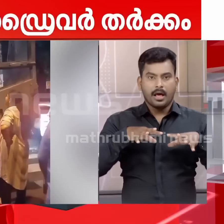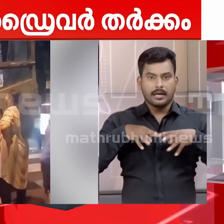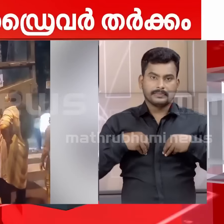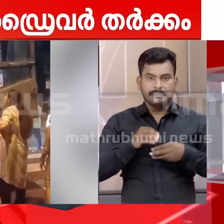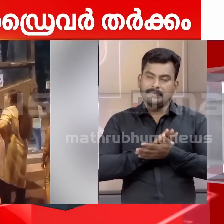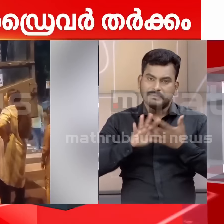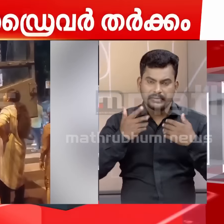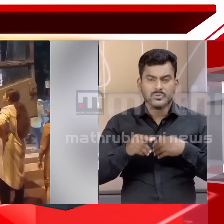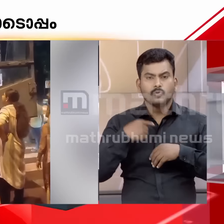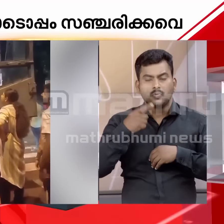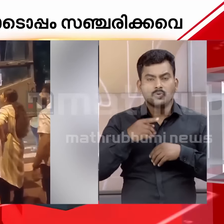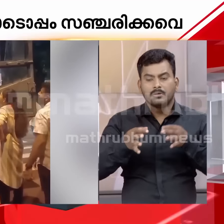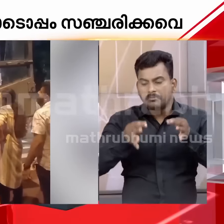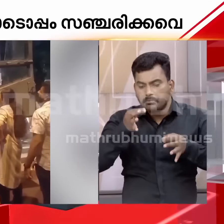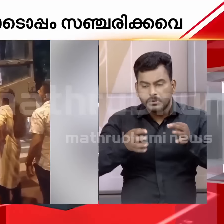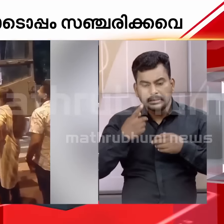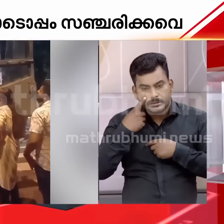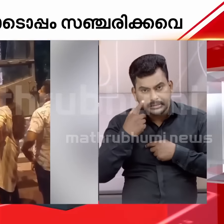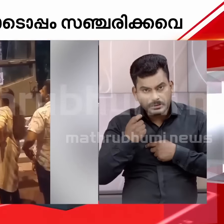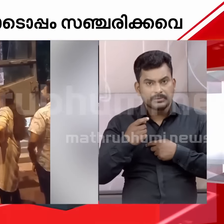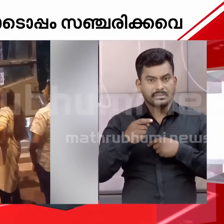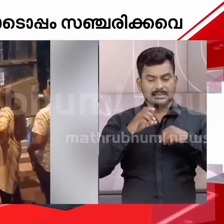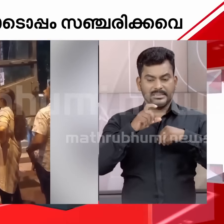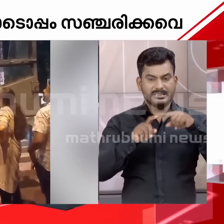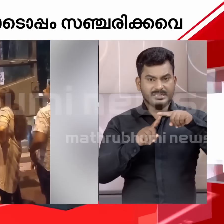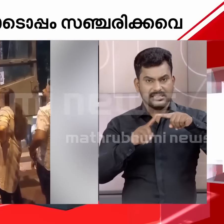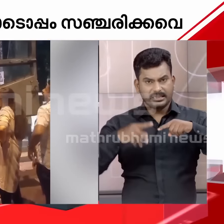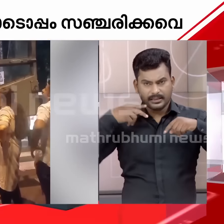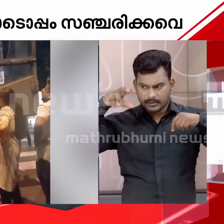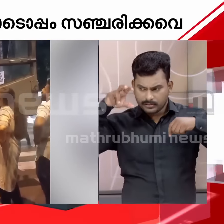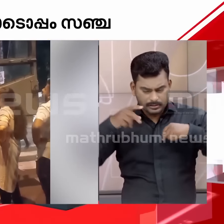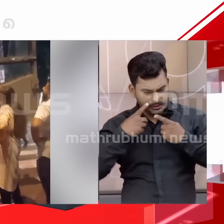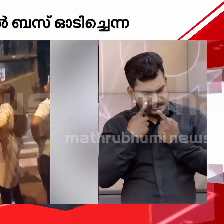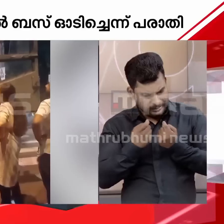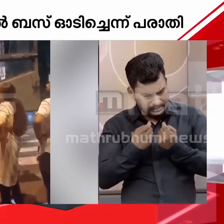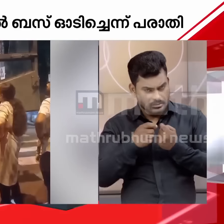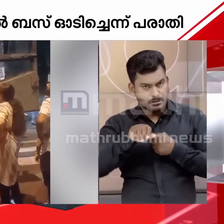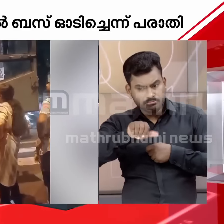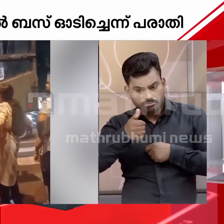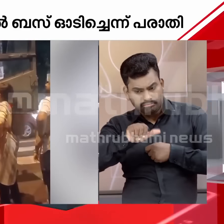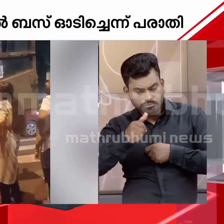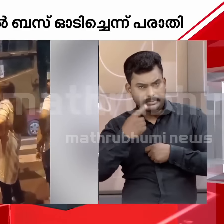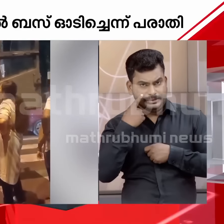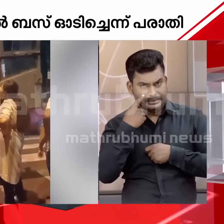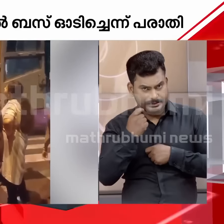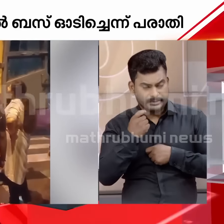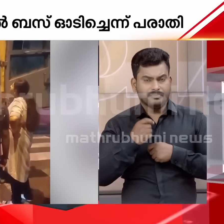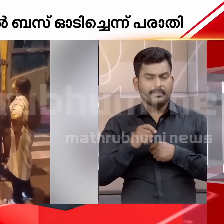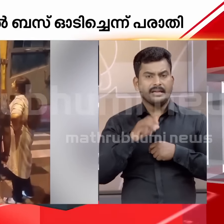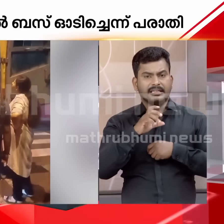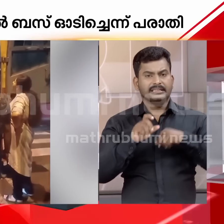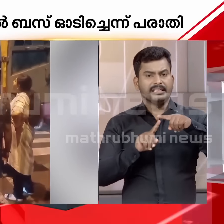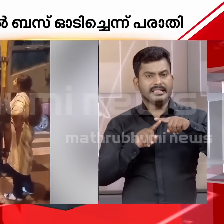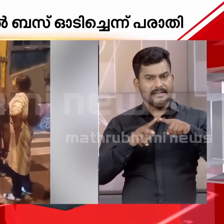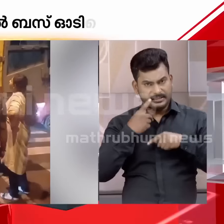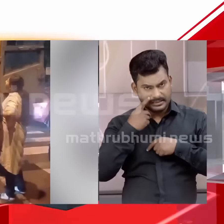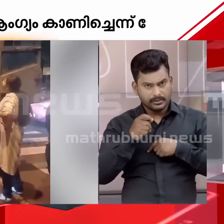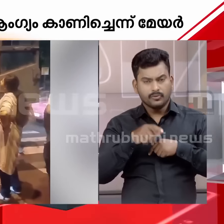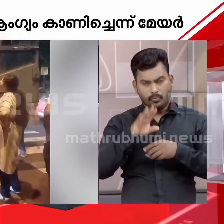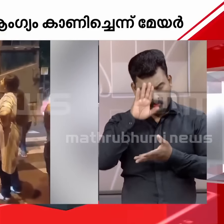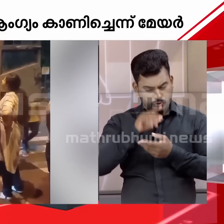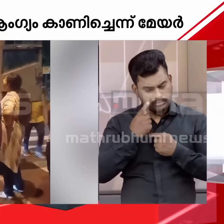എന്നുള്ള കാര്യം അറിയാൻ ഈ സി സി ടി വി ദൃശ്യങ്ങൾ പരിശോധിച്ചാൽ, ആ വഴിയുള്ള സി സി ടി വി ദൃശ്യങ്ങൾ പരിശോധിച്ചാൽ കൂടുതൽ കാര്യങ്ങൾ വ്യക്തമാകും എന്നുള്ളതാണ് നമുക്ക് മനസ്സിലാക്കാൻ കഴിയുന്നത്. അതിനുള്ള